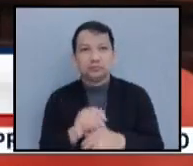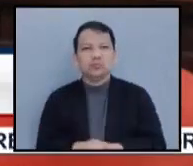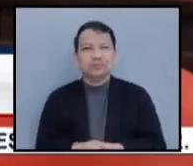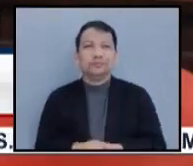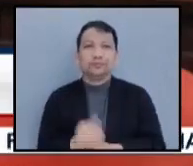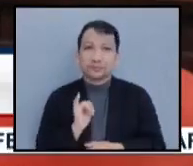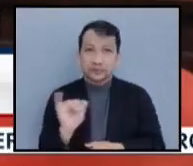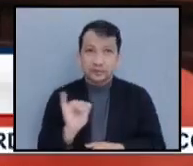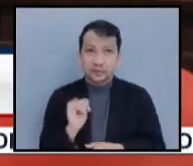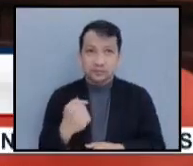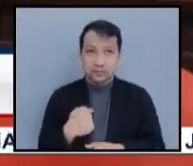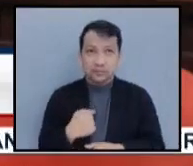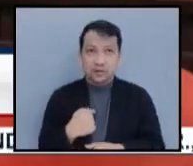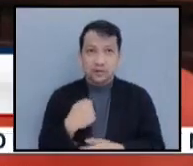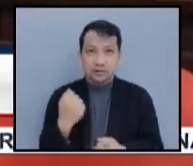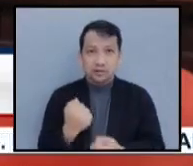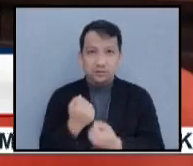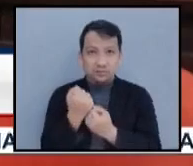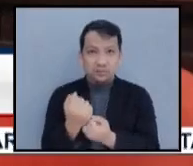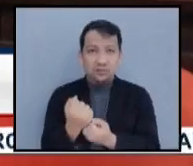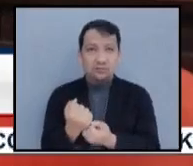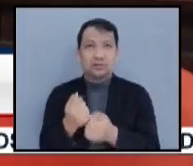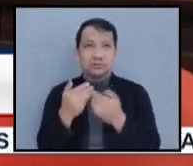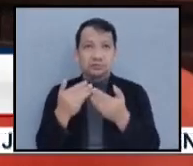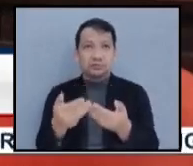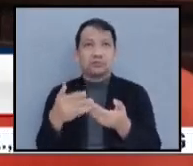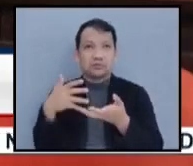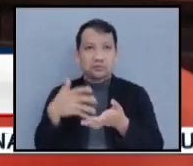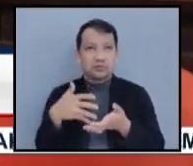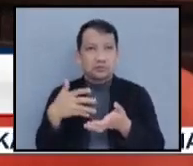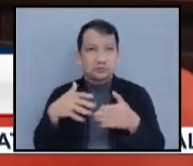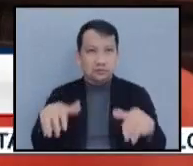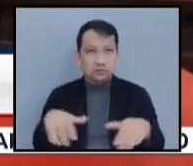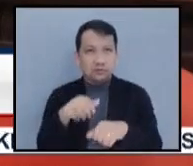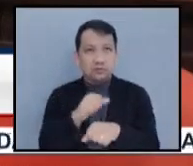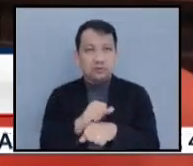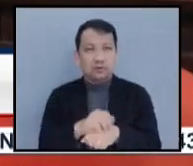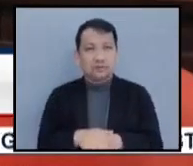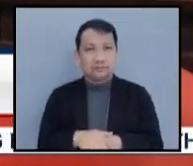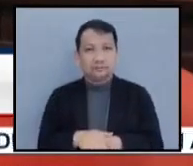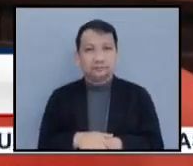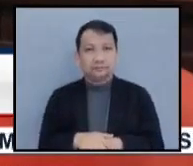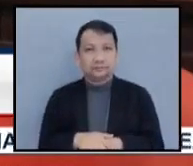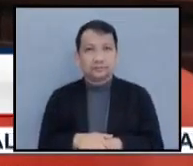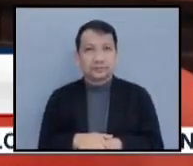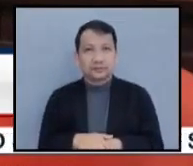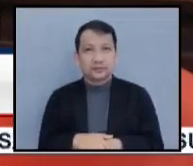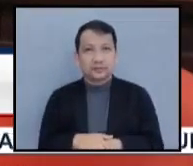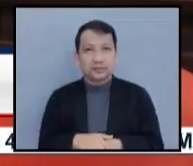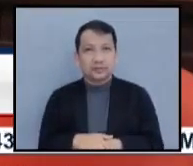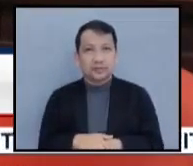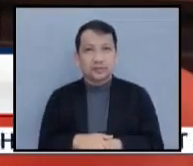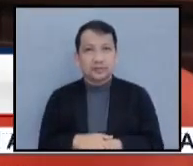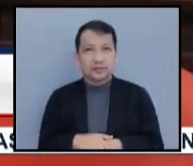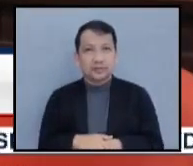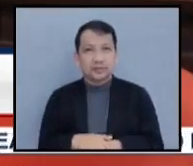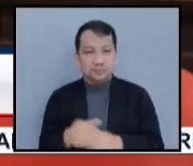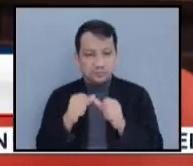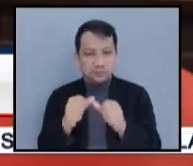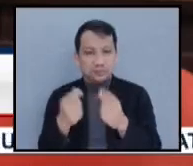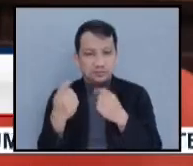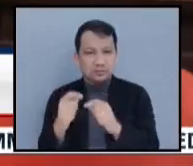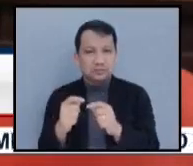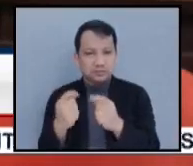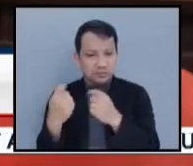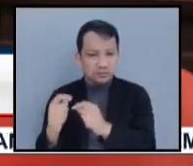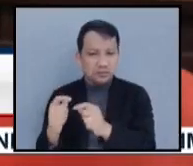I suggest na keep studying, work harder, and just keep trying things.